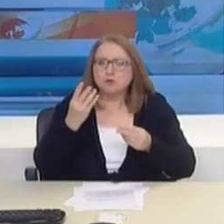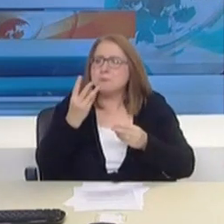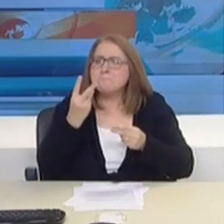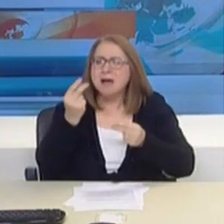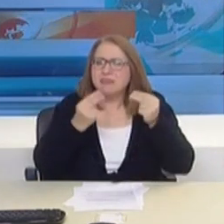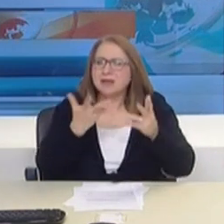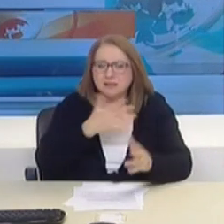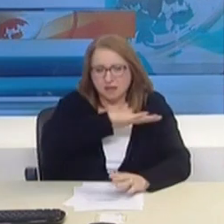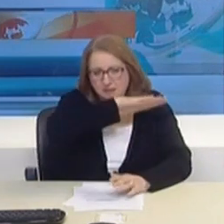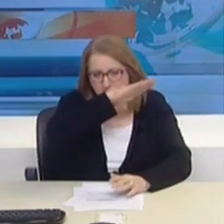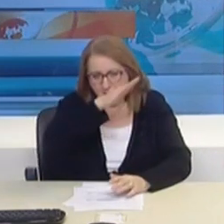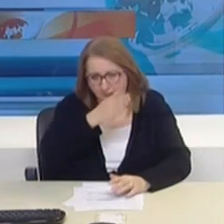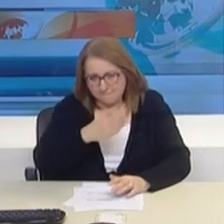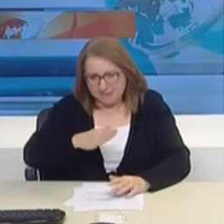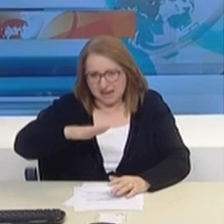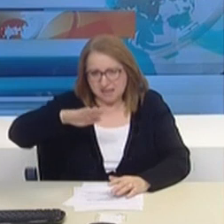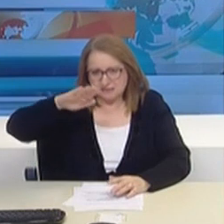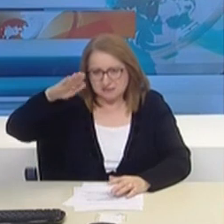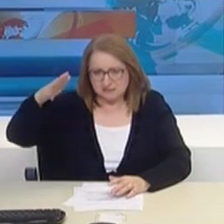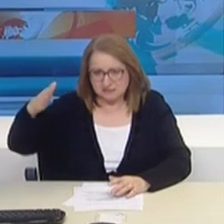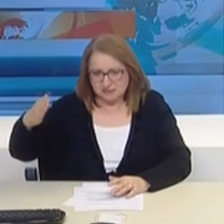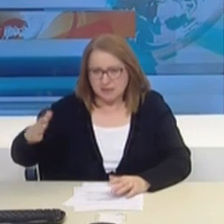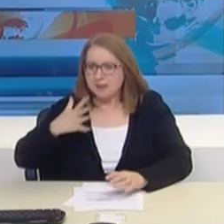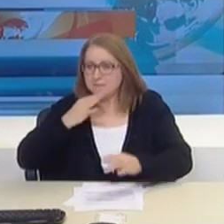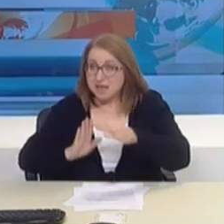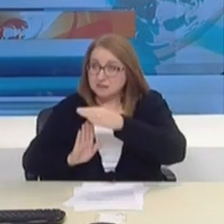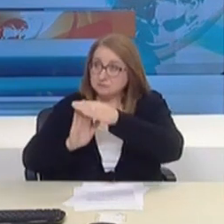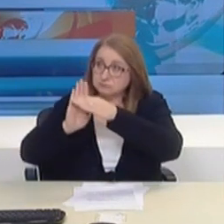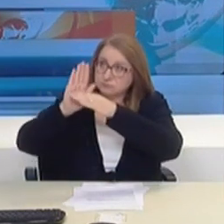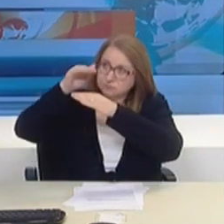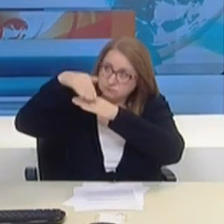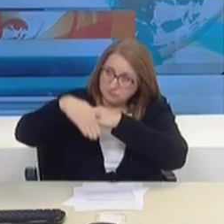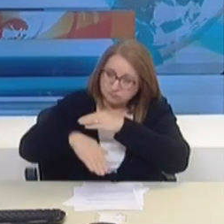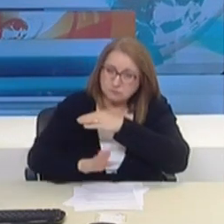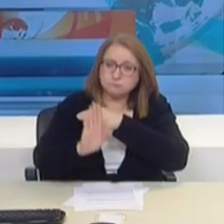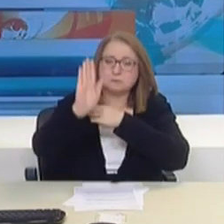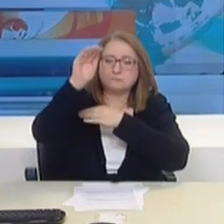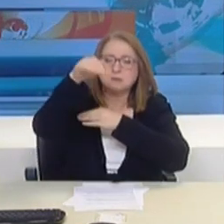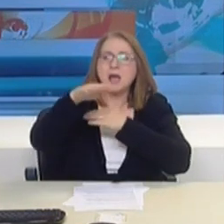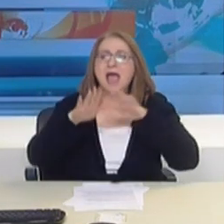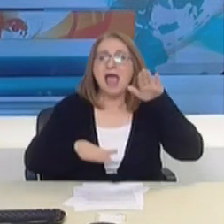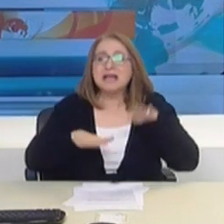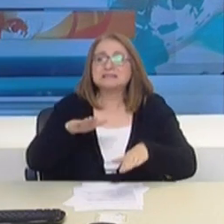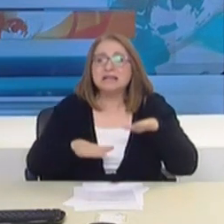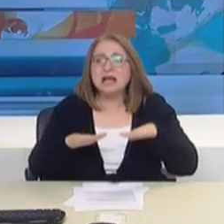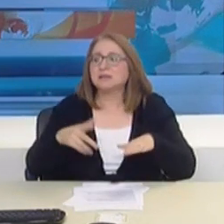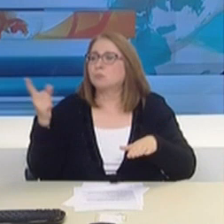να αυξηθεί η νόσος με βάση επιδημιολογικά χαρακτηριστικά που αφορούν την νόσο. Όπως το πόσο κολλάνε από έναν